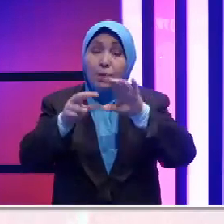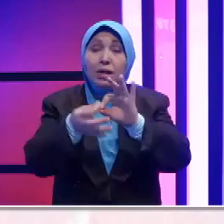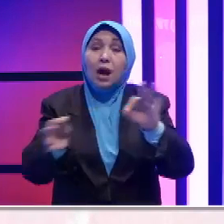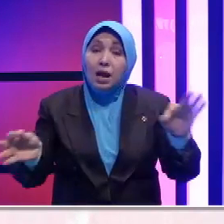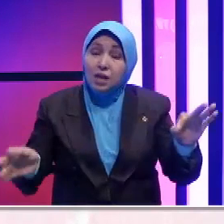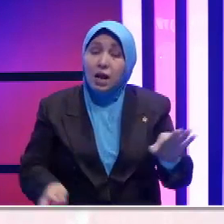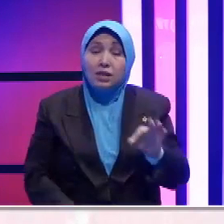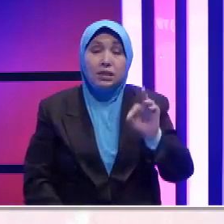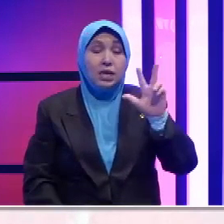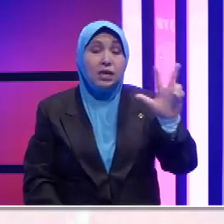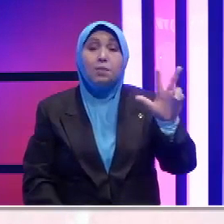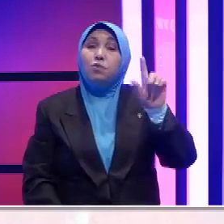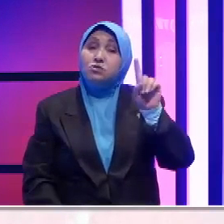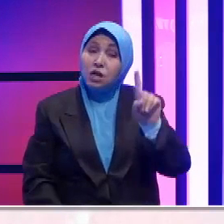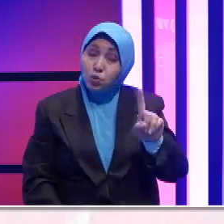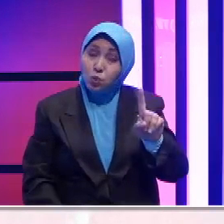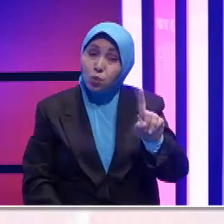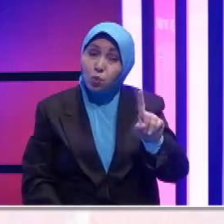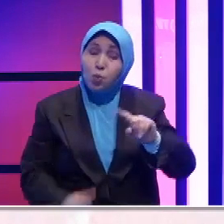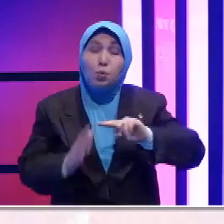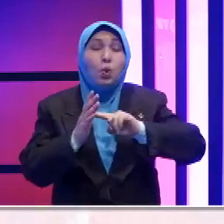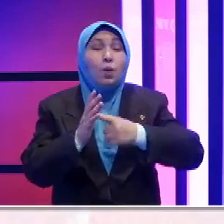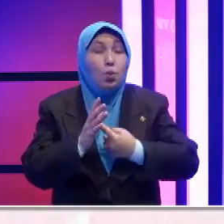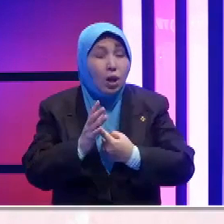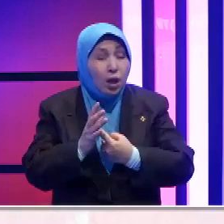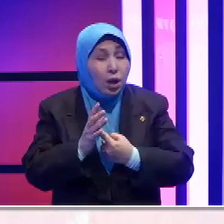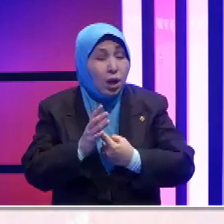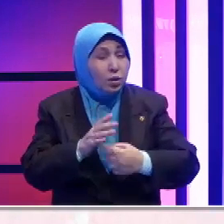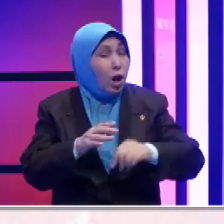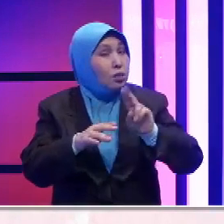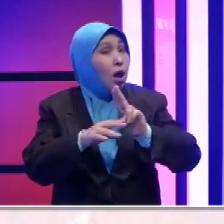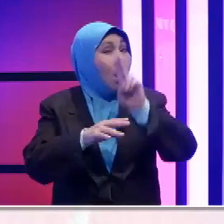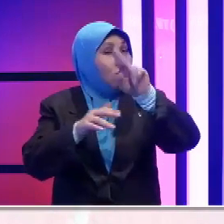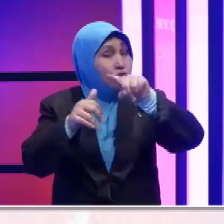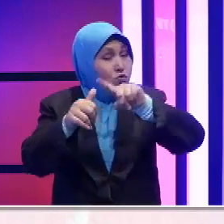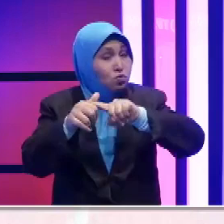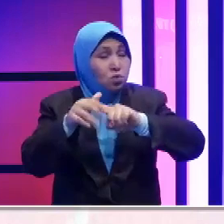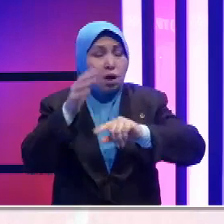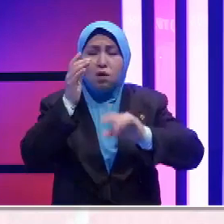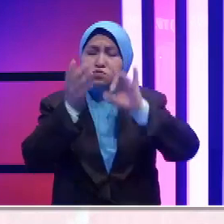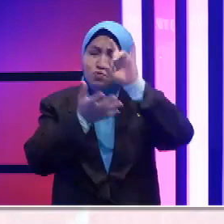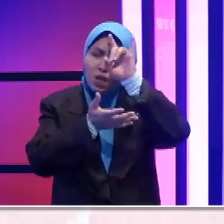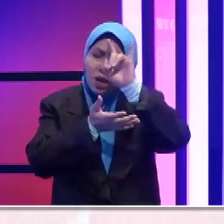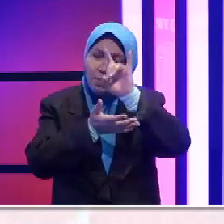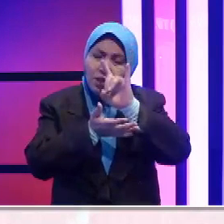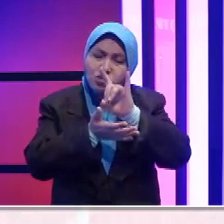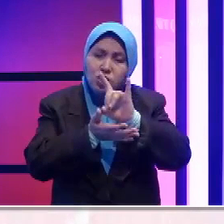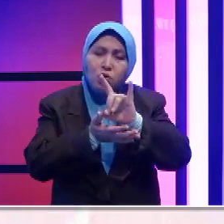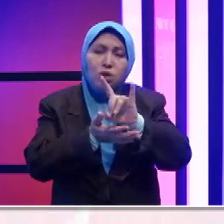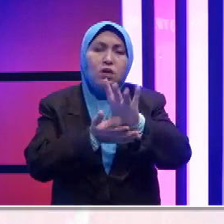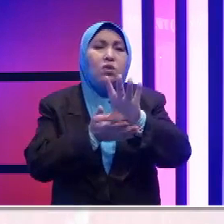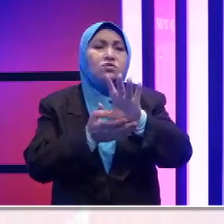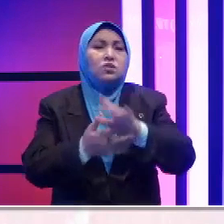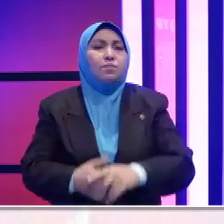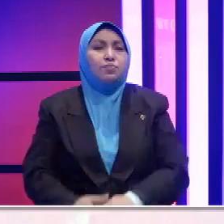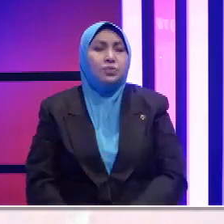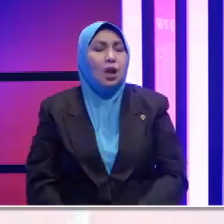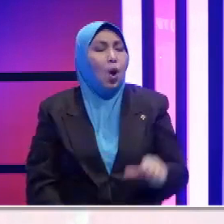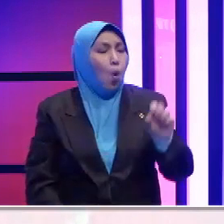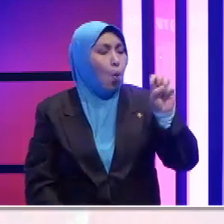ayat yang ke-31 mules kali ke atas tekan Audzubillahiminasyaitonirrojim Hai